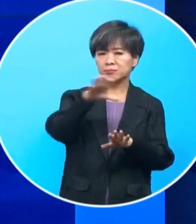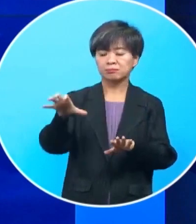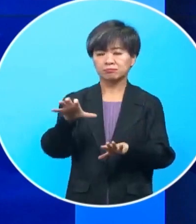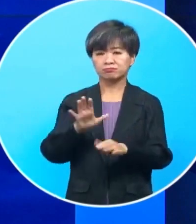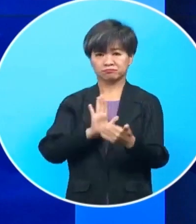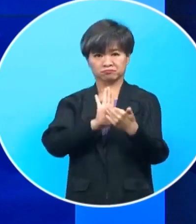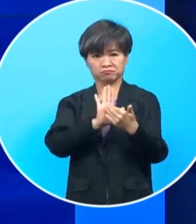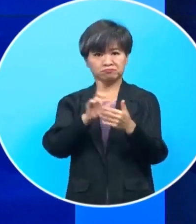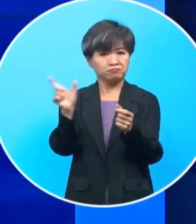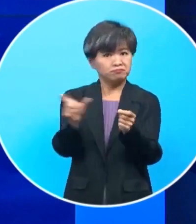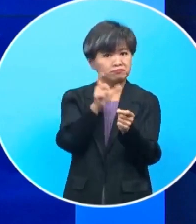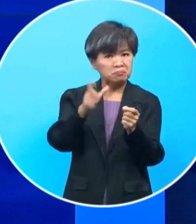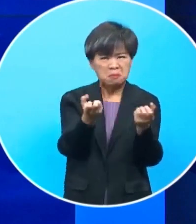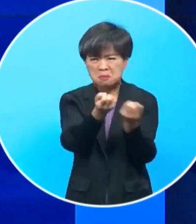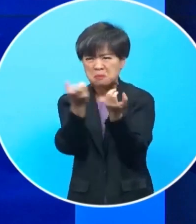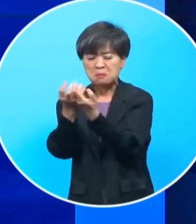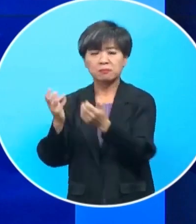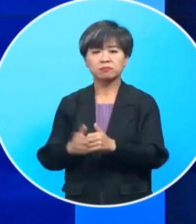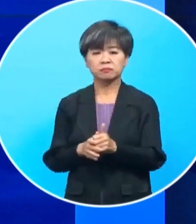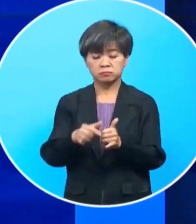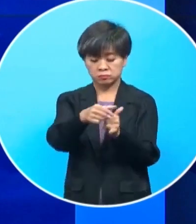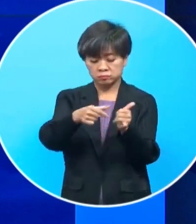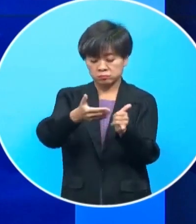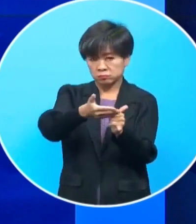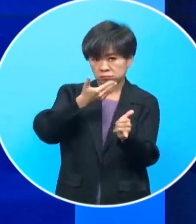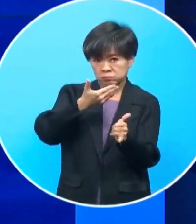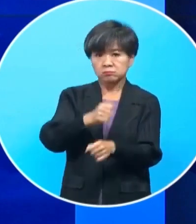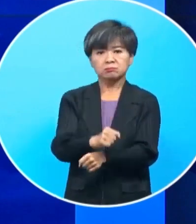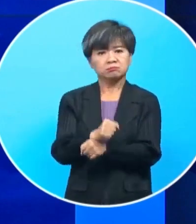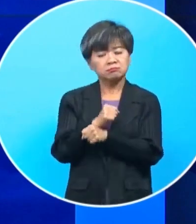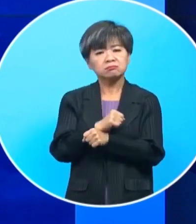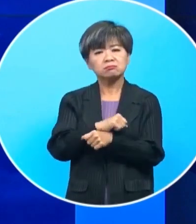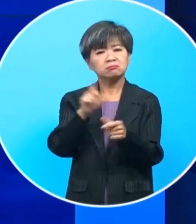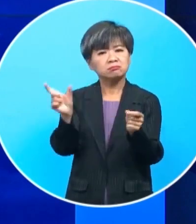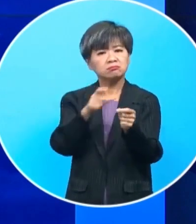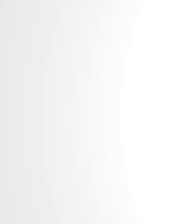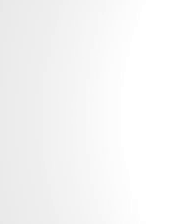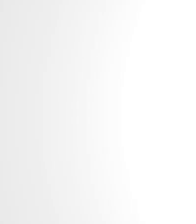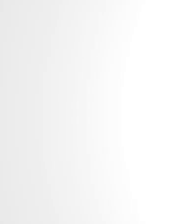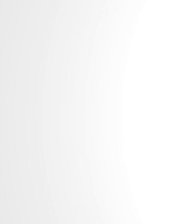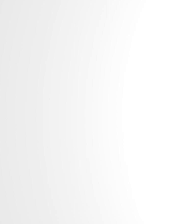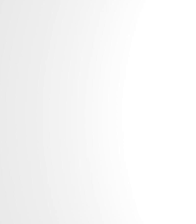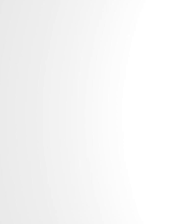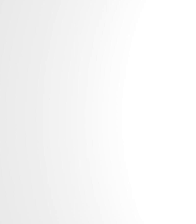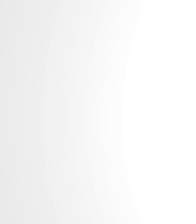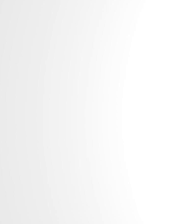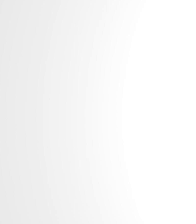早做好防台的准备，中部以北的朋友也要随时留意这个台风的最新动态。